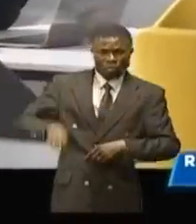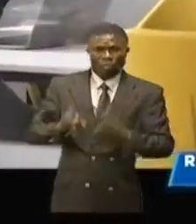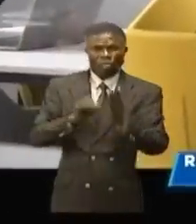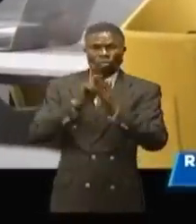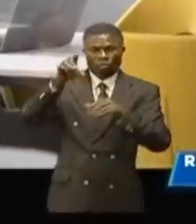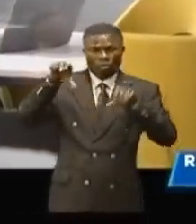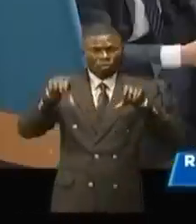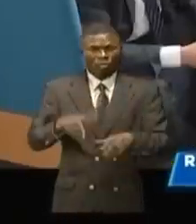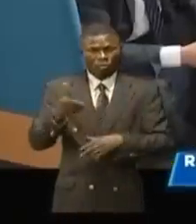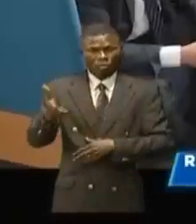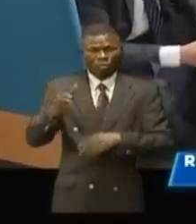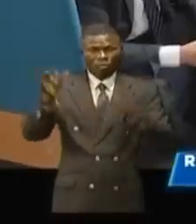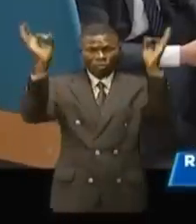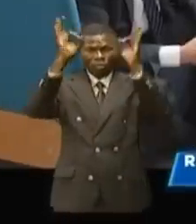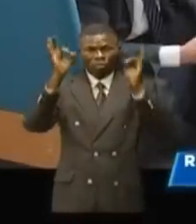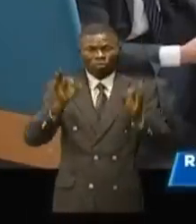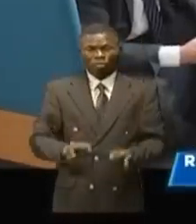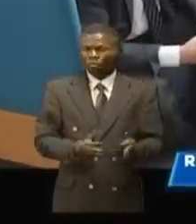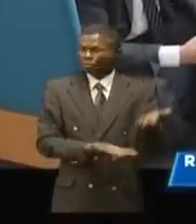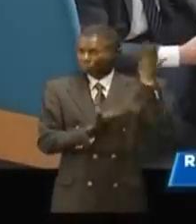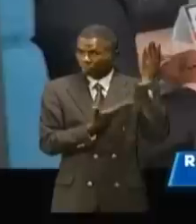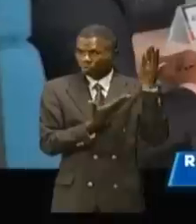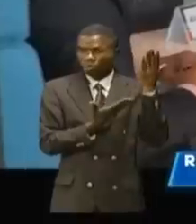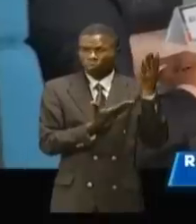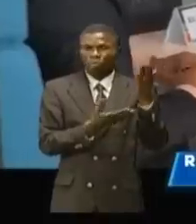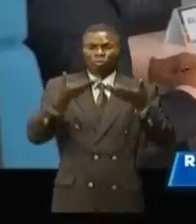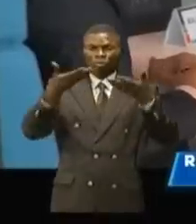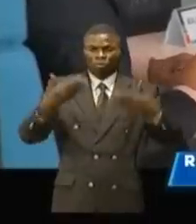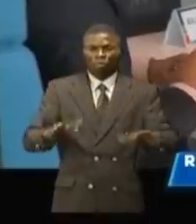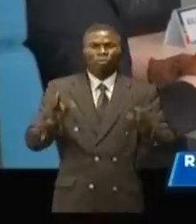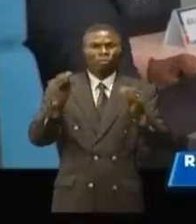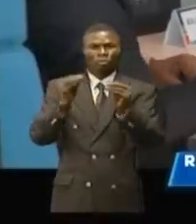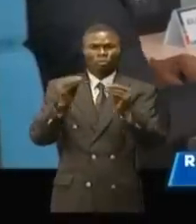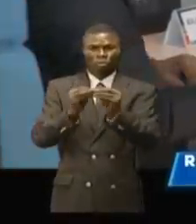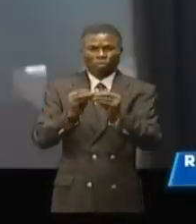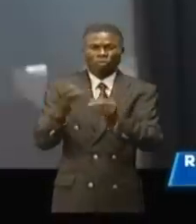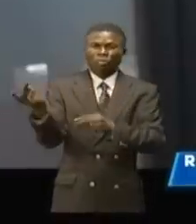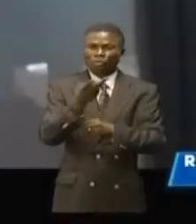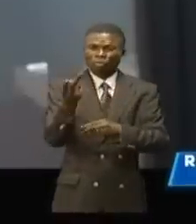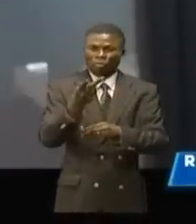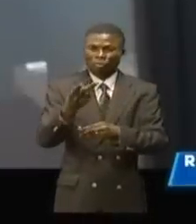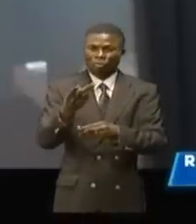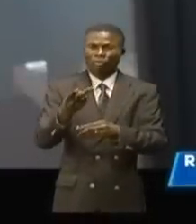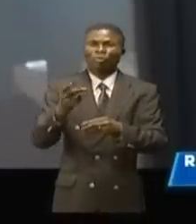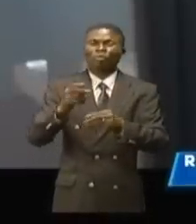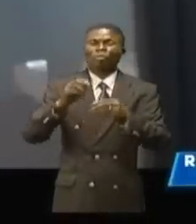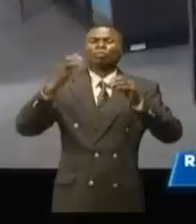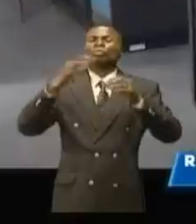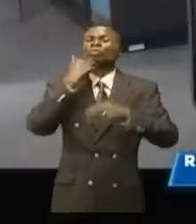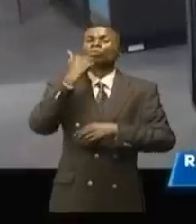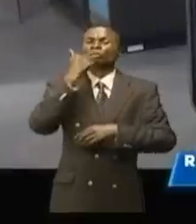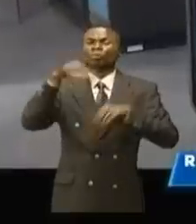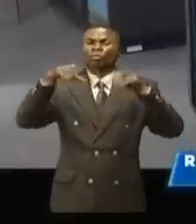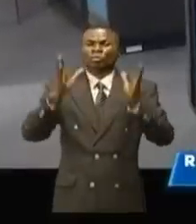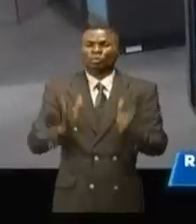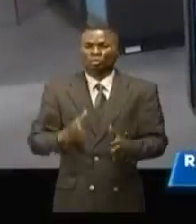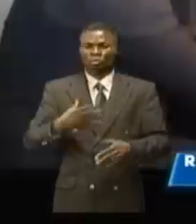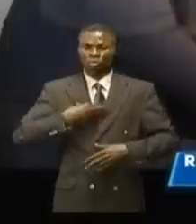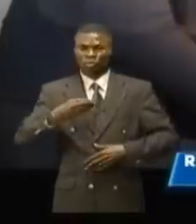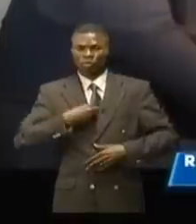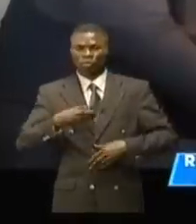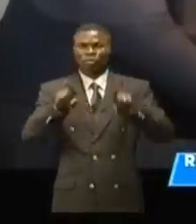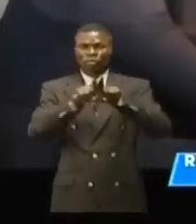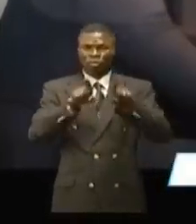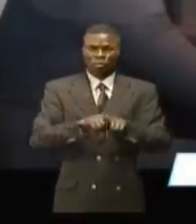la RDC. Ce forum de Varsovie s'est soldé par des réunions B2B directes entre entrepreneurs polonais et officiels et